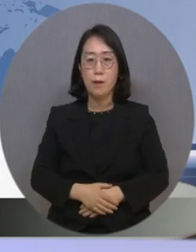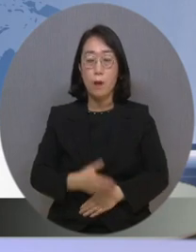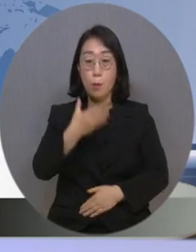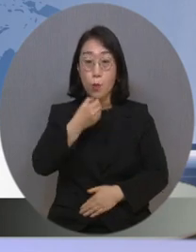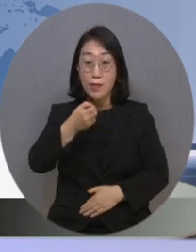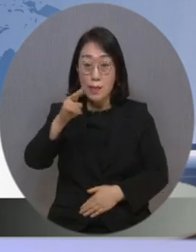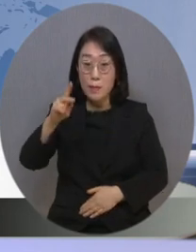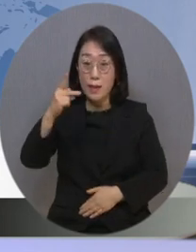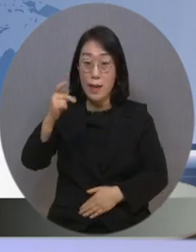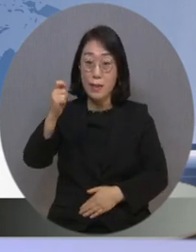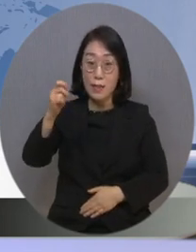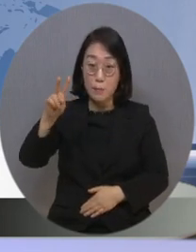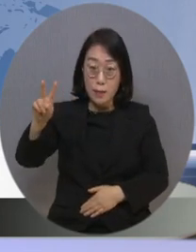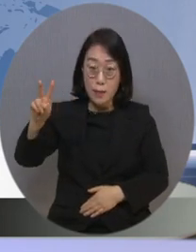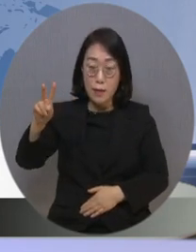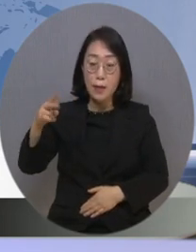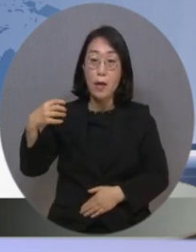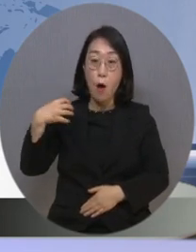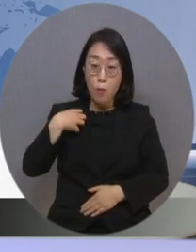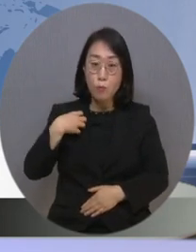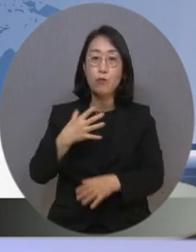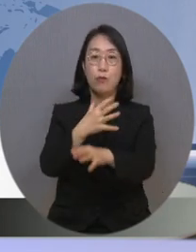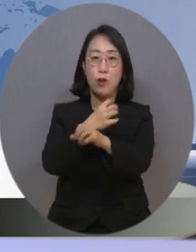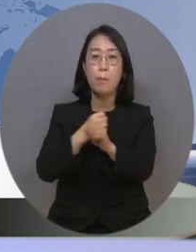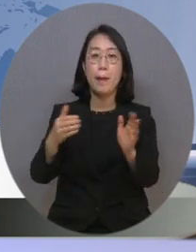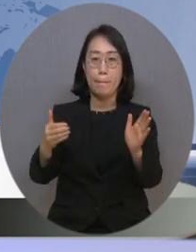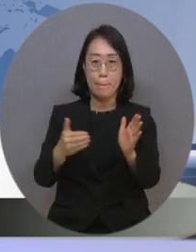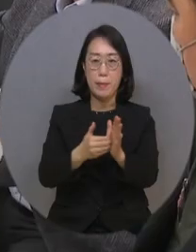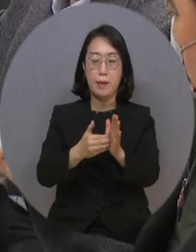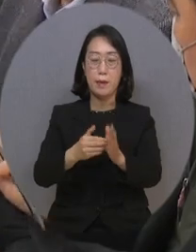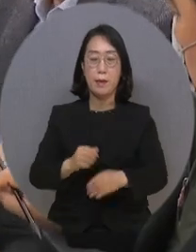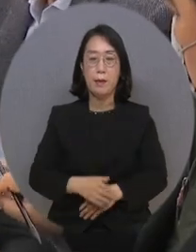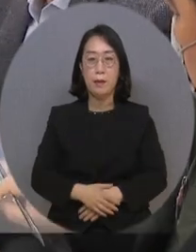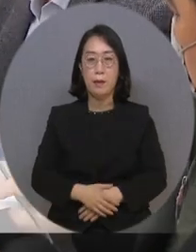복지tv와 ktv가 업무협약식을 가졌습니다